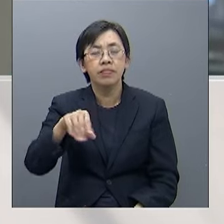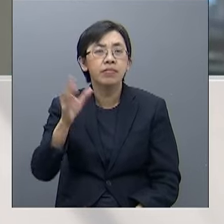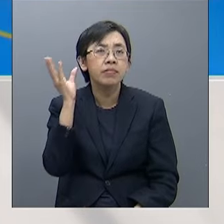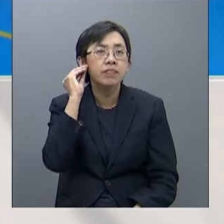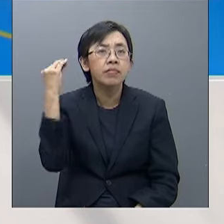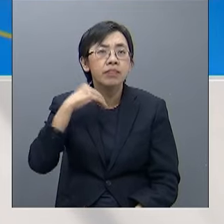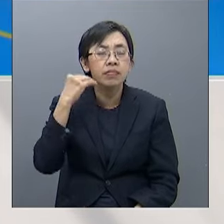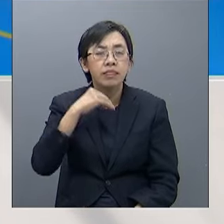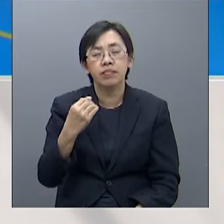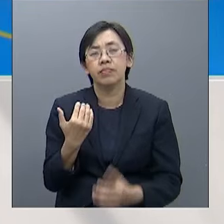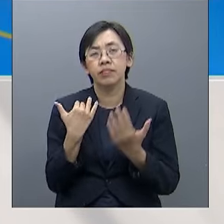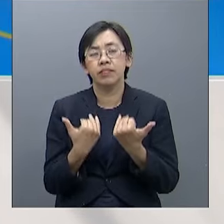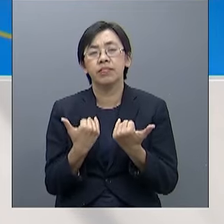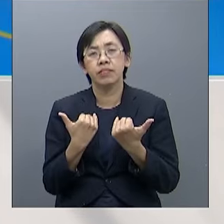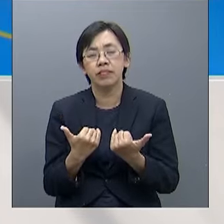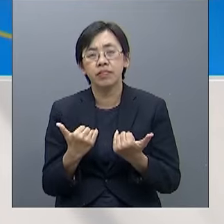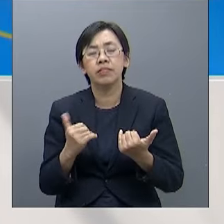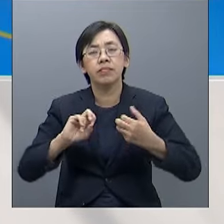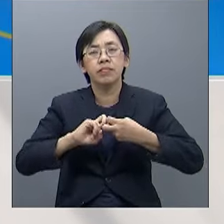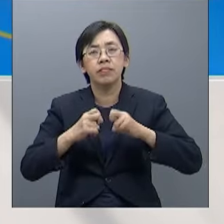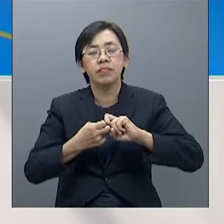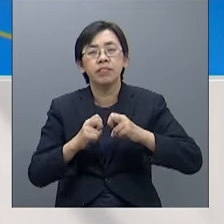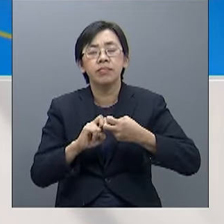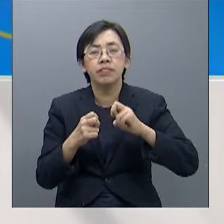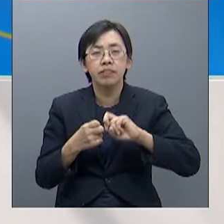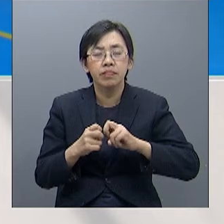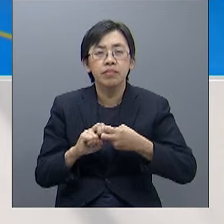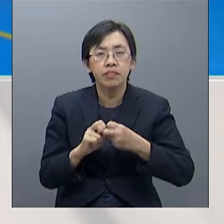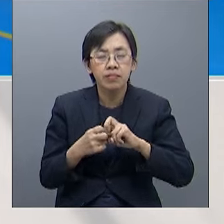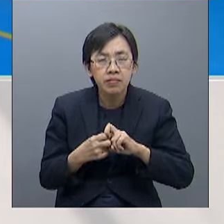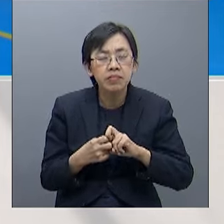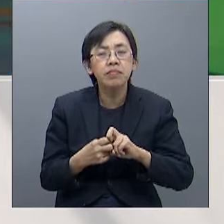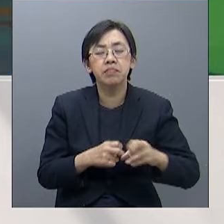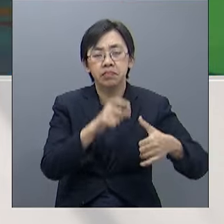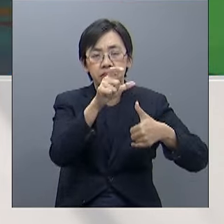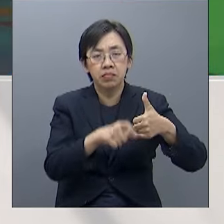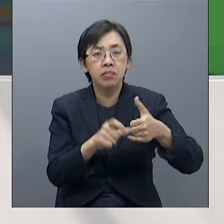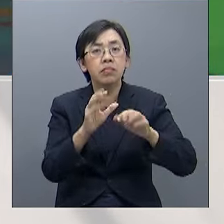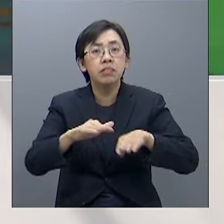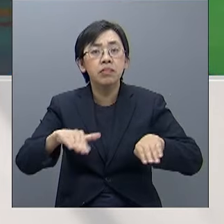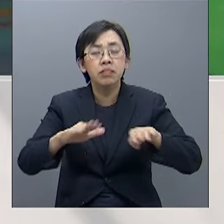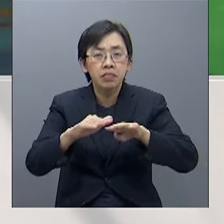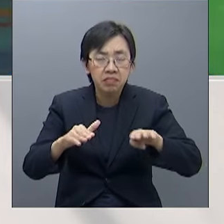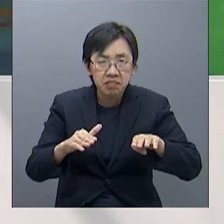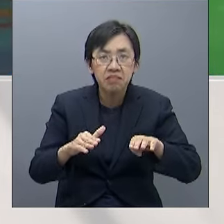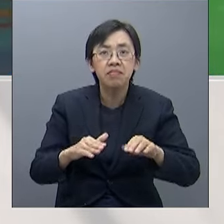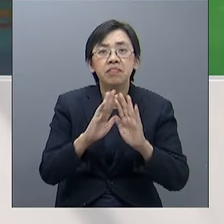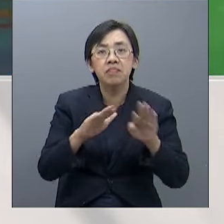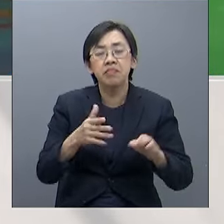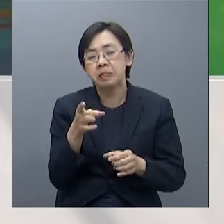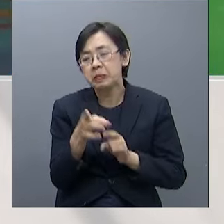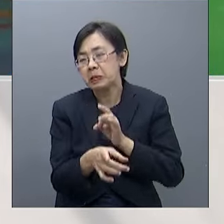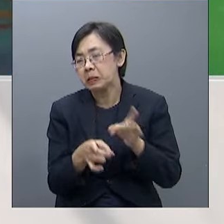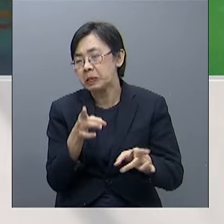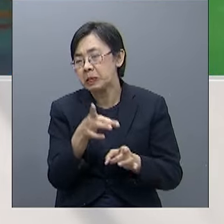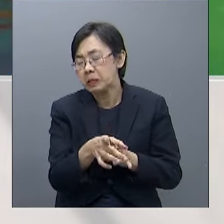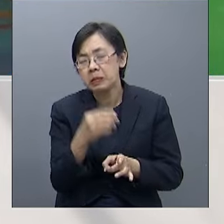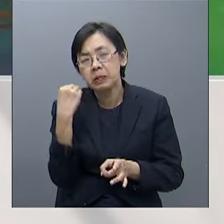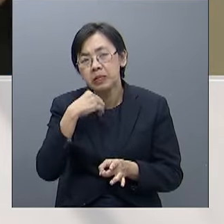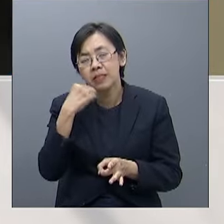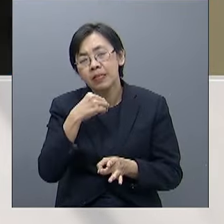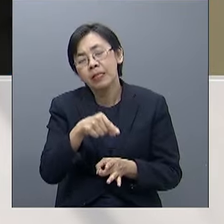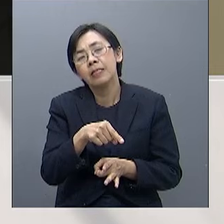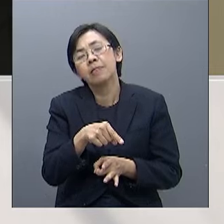อนนี้มันมีปัญหาที่มันก็ทำให้เราเห็นปัญหาผ่านพฤติกรรมของเด็กๆในเรื่องของการที่เขาถูกล้อแกล้งรังแกนะคะหมอคิดว่า